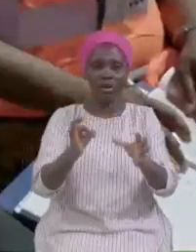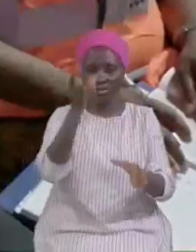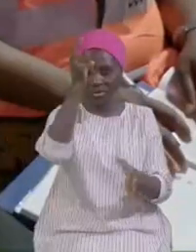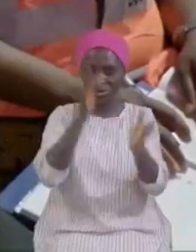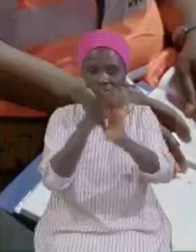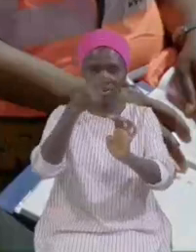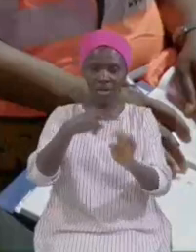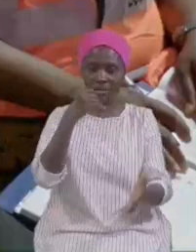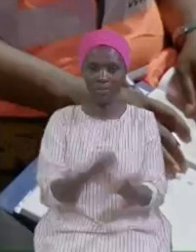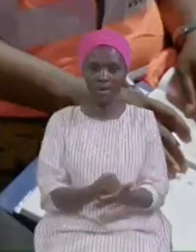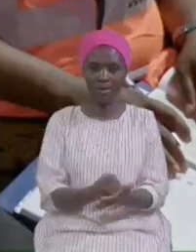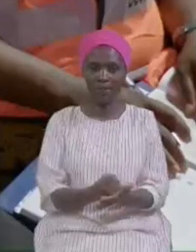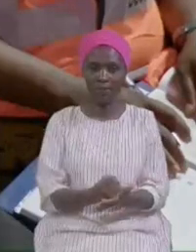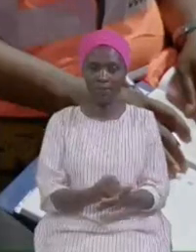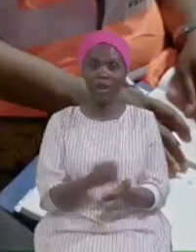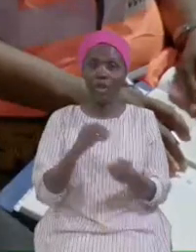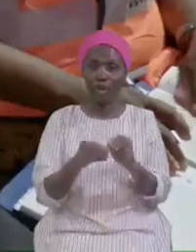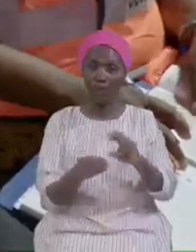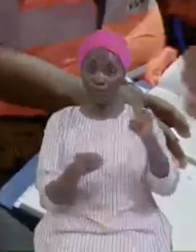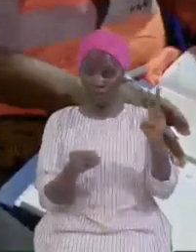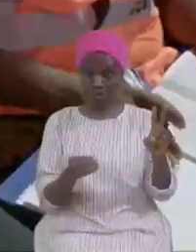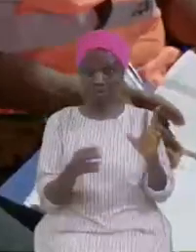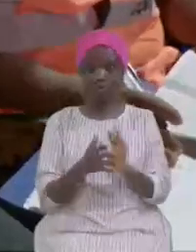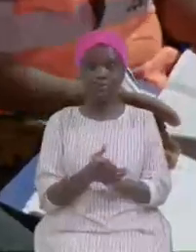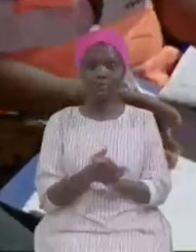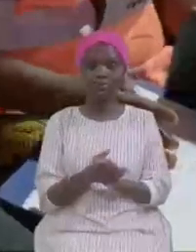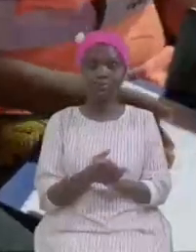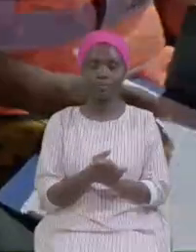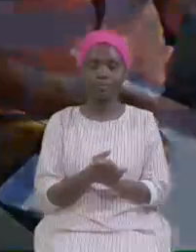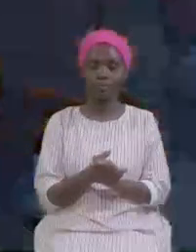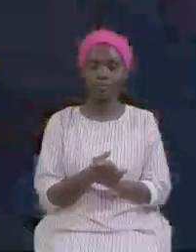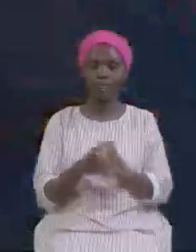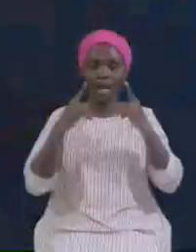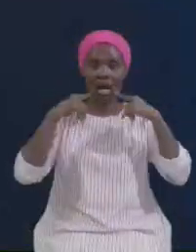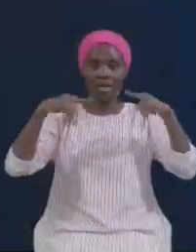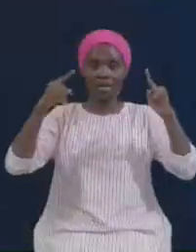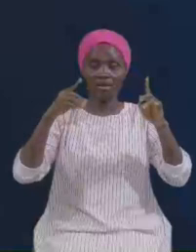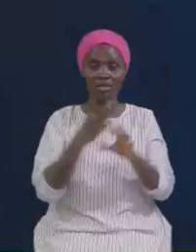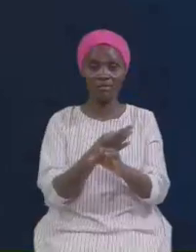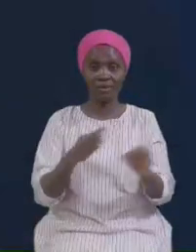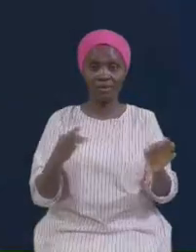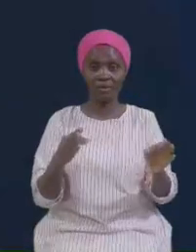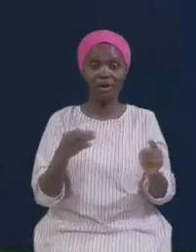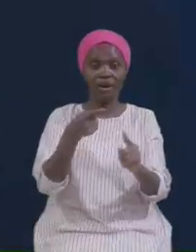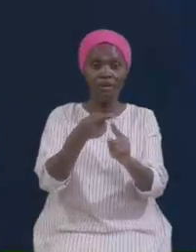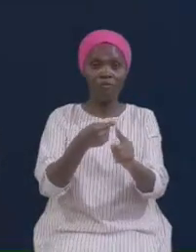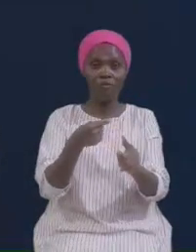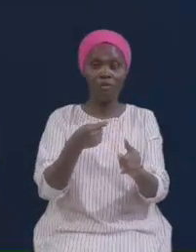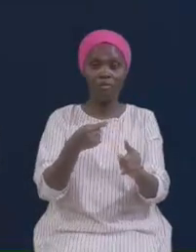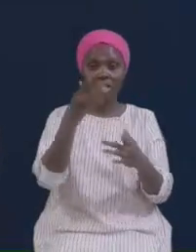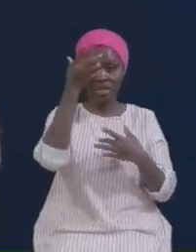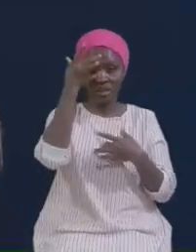diable. Deuxième point maintenant. La libération annoncée de